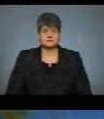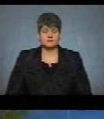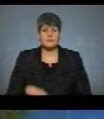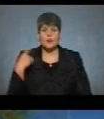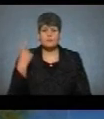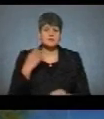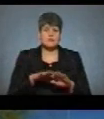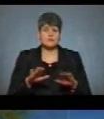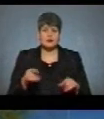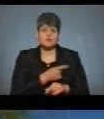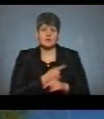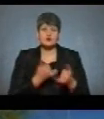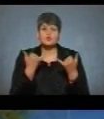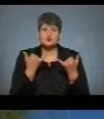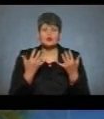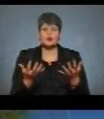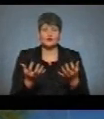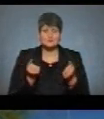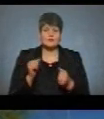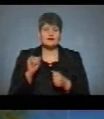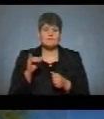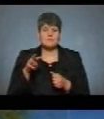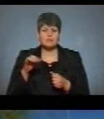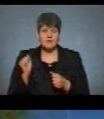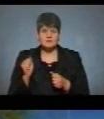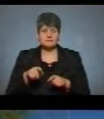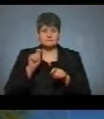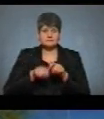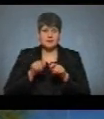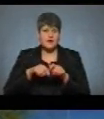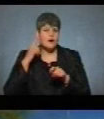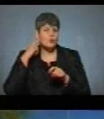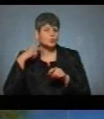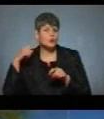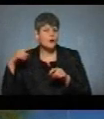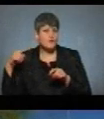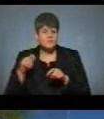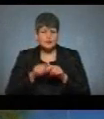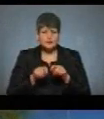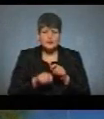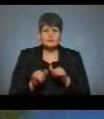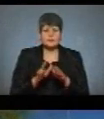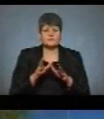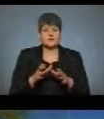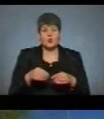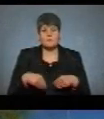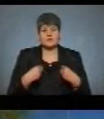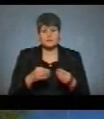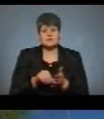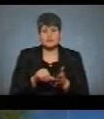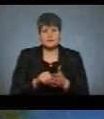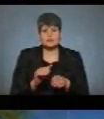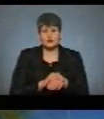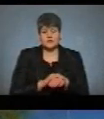Обласна дитяча лікарня сьогодні отримала імпедансний аудіометр для діагностики слуху. Його передали представники Всеукраїнського благодійного